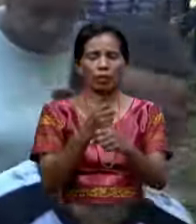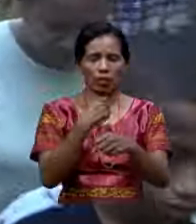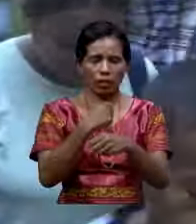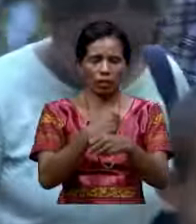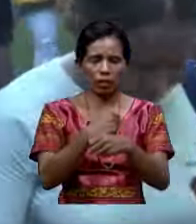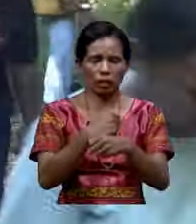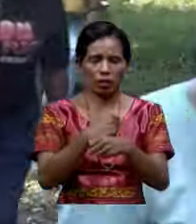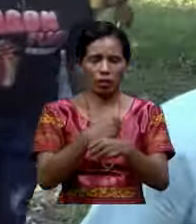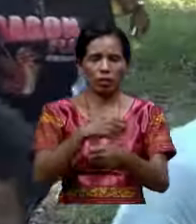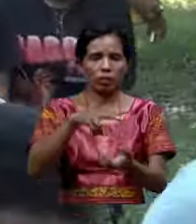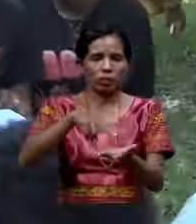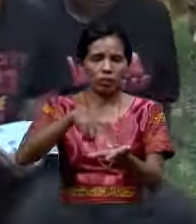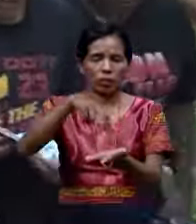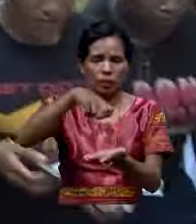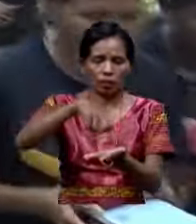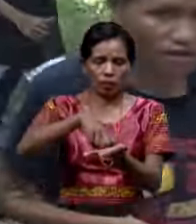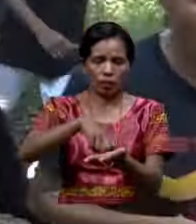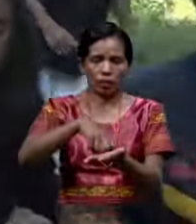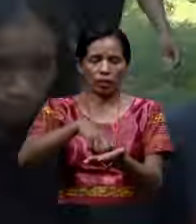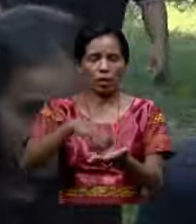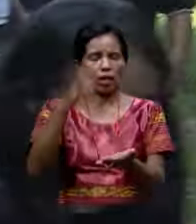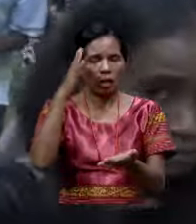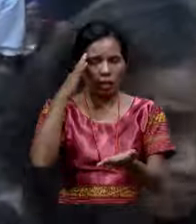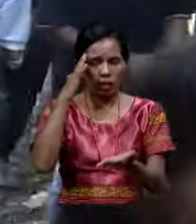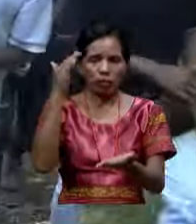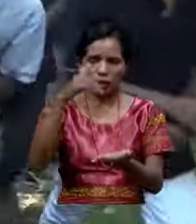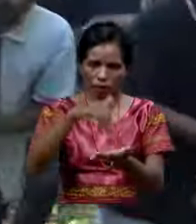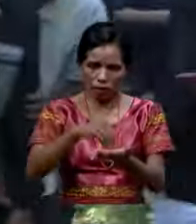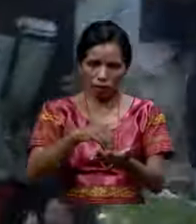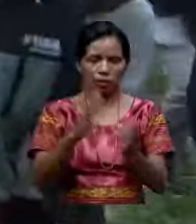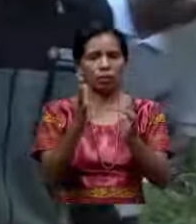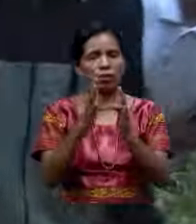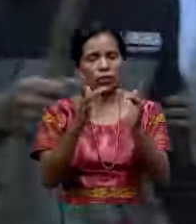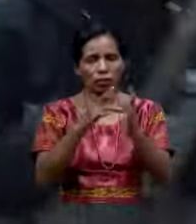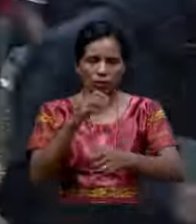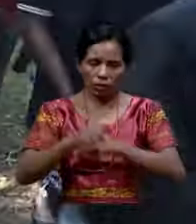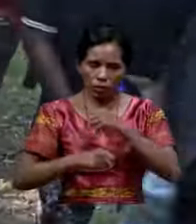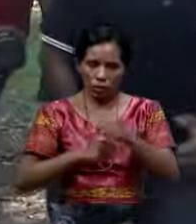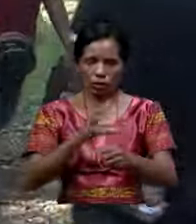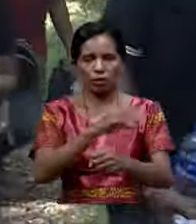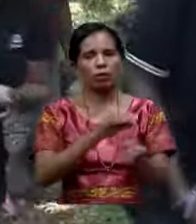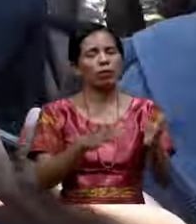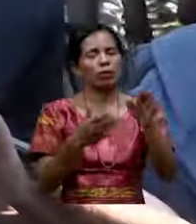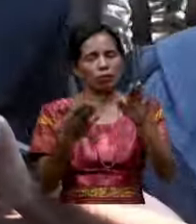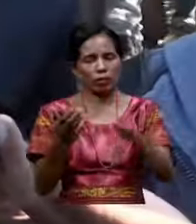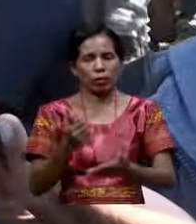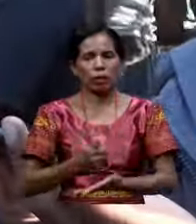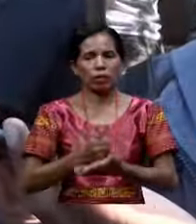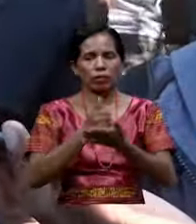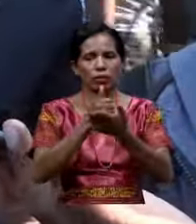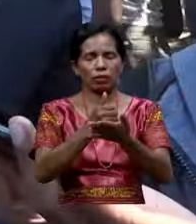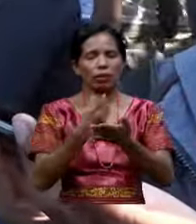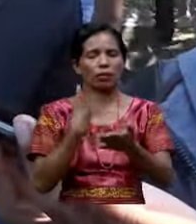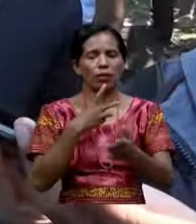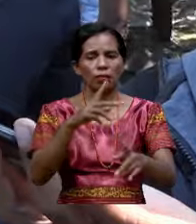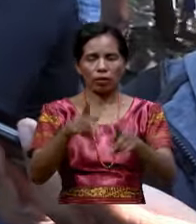sacra hodi bele hanuin hikas fila fale ita na Jesus nia terus no nia mate hodi salva itema nia